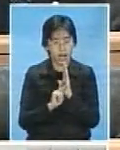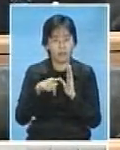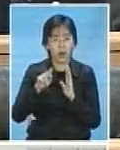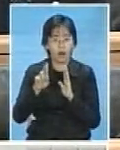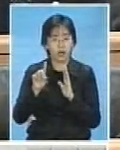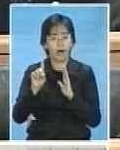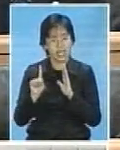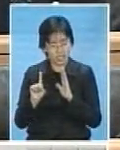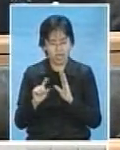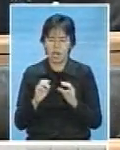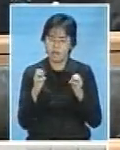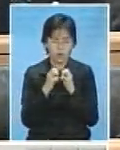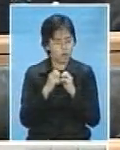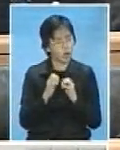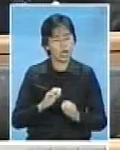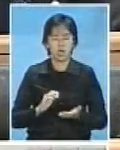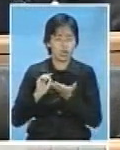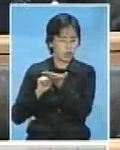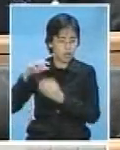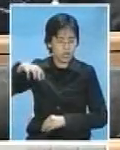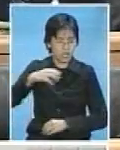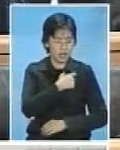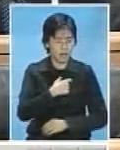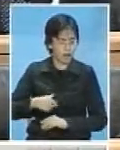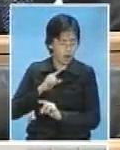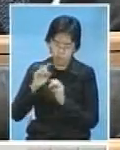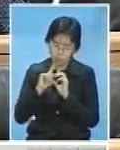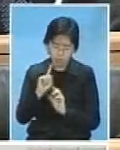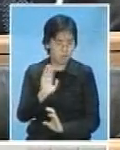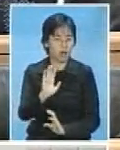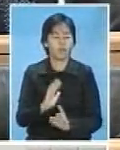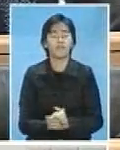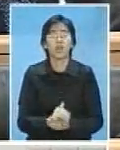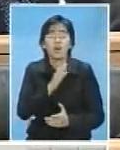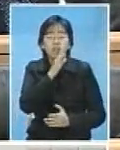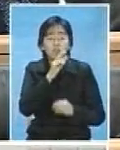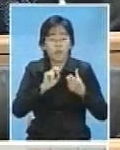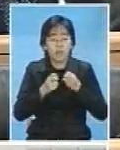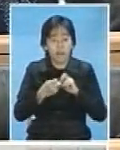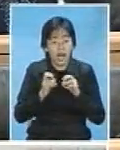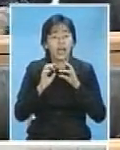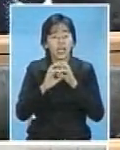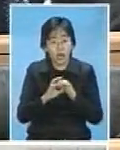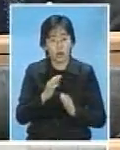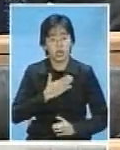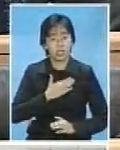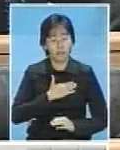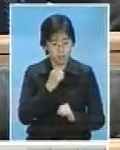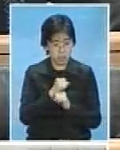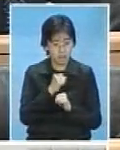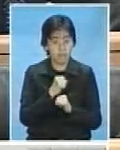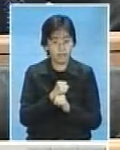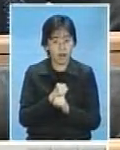ไม่เกี่ยวข้องกับการที่จะไปล่วงละเมิดถึงสถาบันพระมหากษัตริย์อย่างแน่นอนและถ้าหากมีส่วนหนึ่งส่วนใดที่พวกกระผมไปทำเช่นนั้นนะ